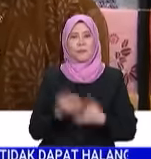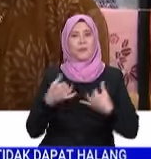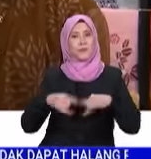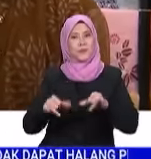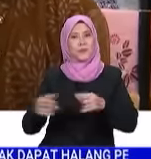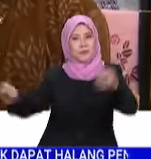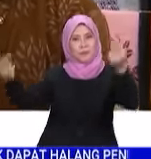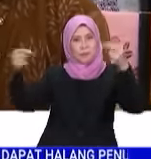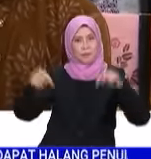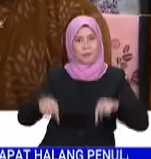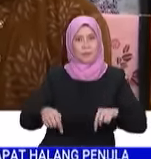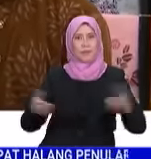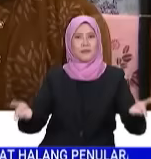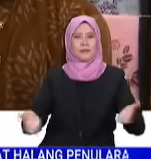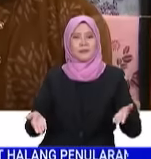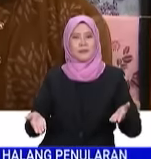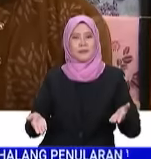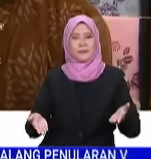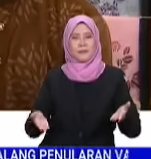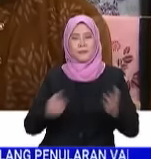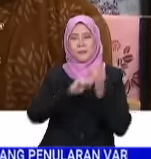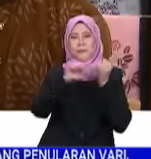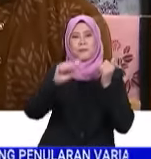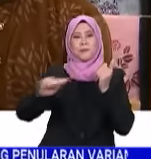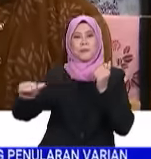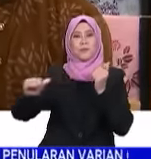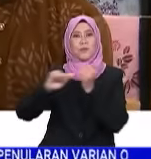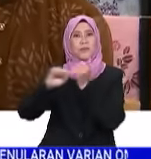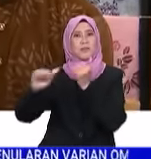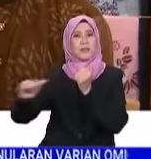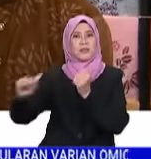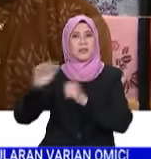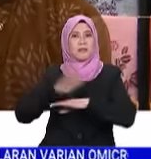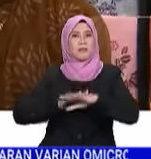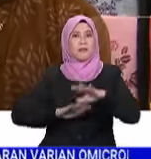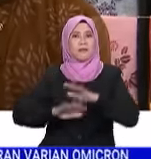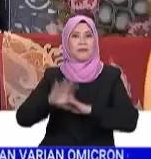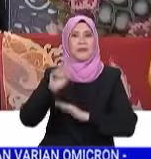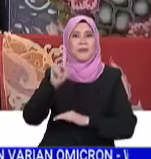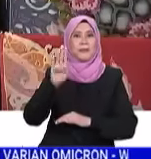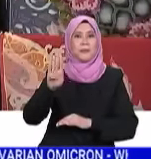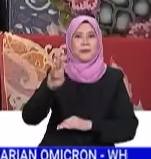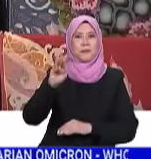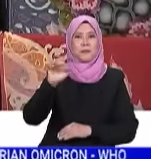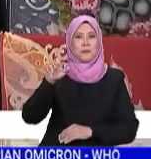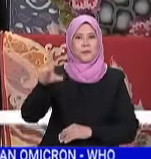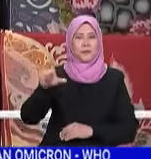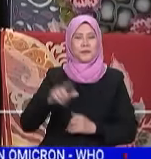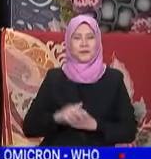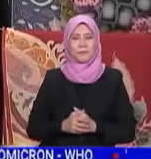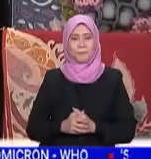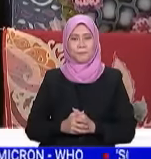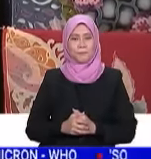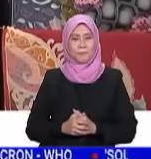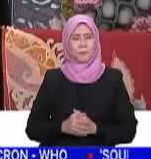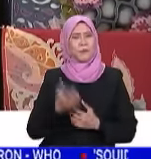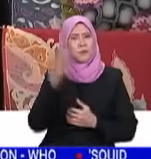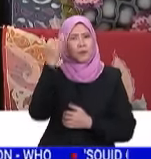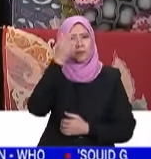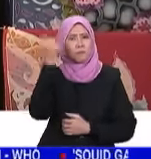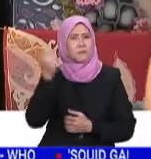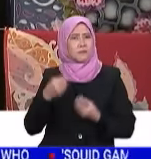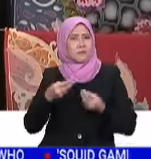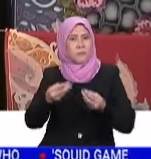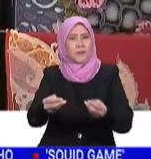datang ke apa ni promosi craf di KB Mall lah saya better secara langsung sebab kita nak bagi